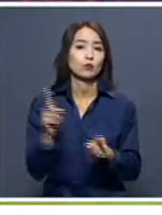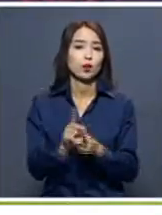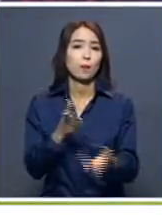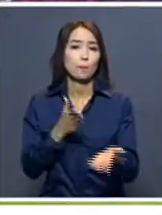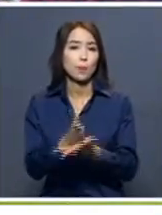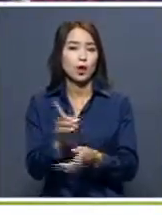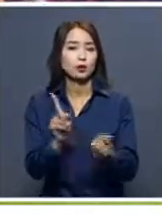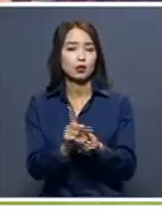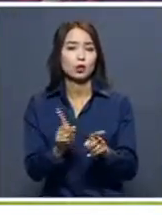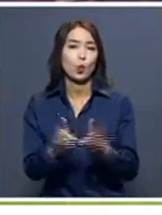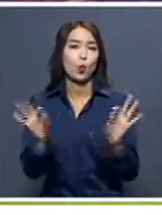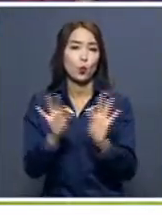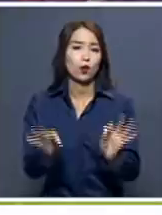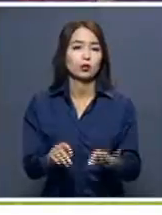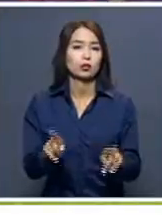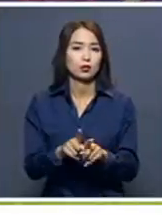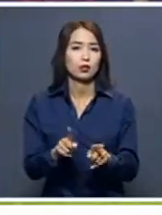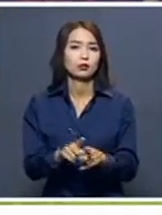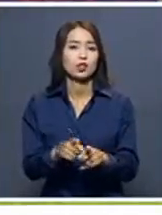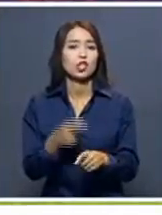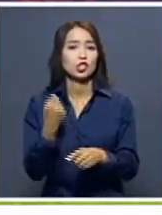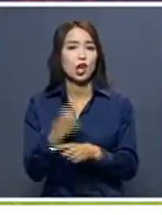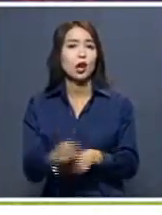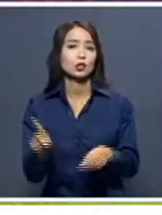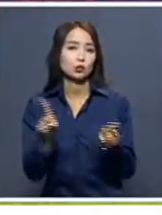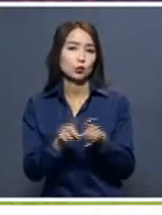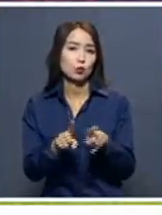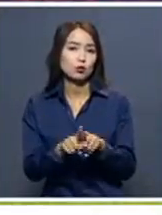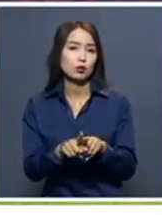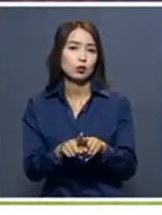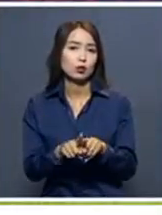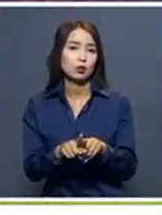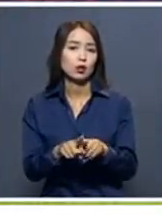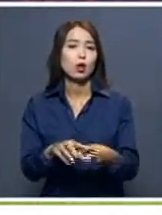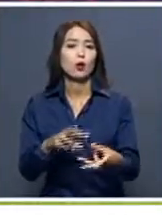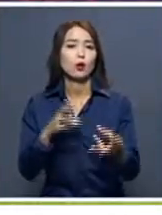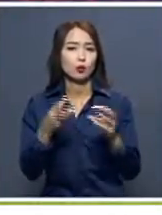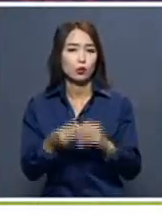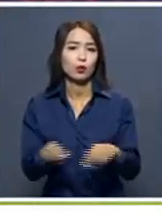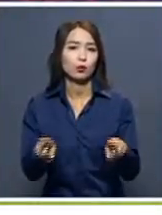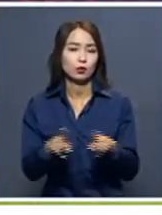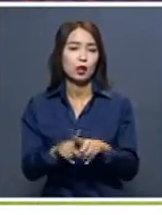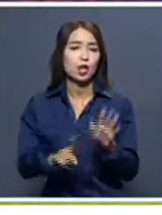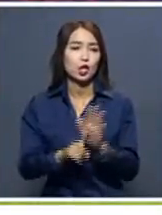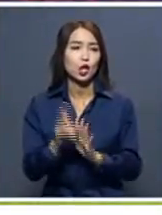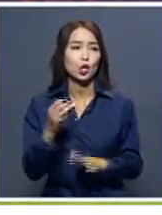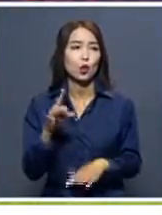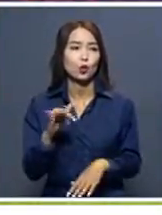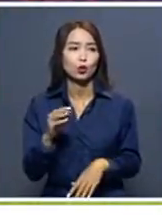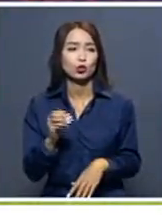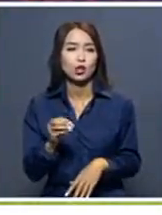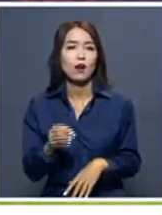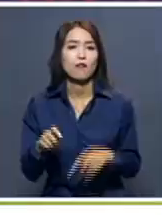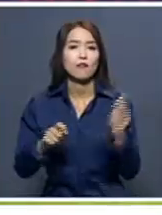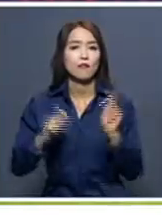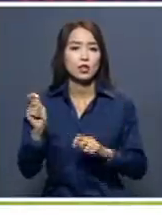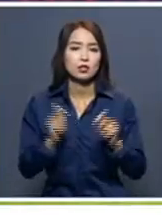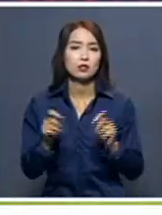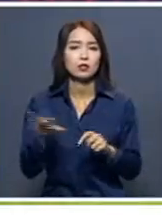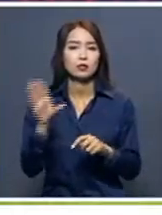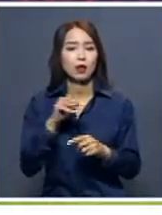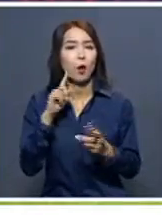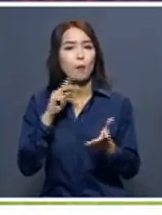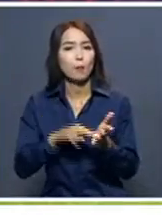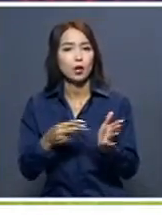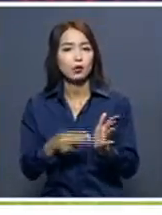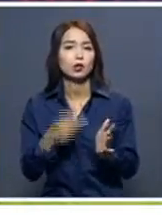өз өнерлерімен бөліспек. Сонымен осы The Spirit of Eurasia фестивалінің